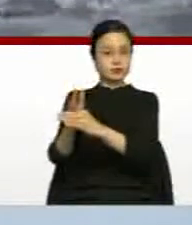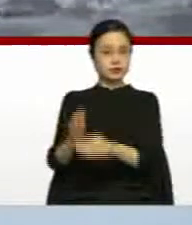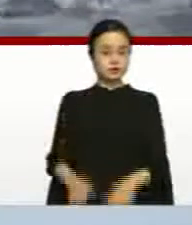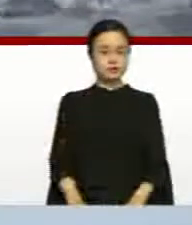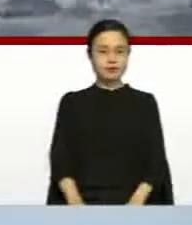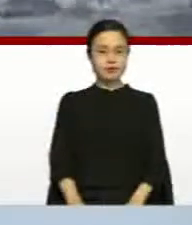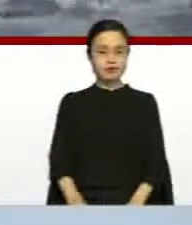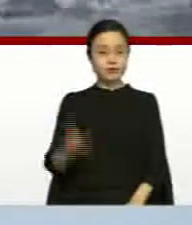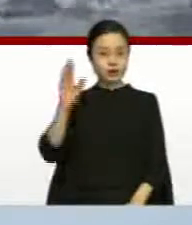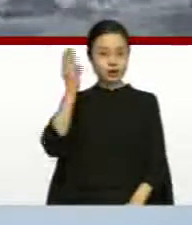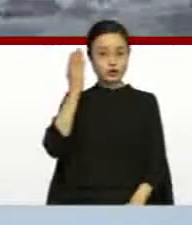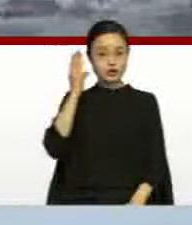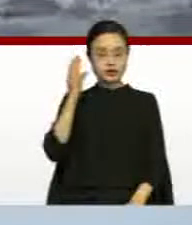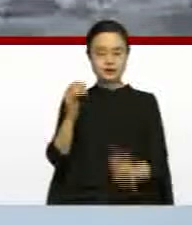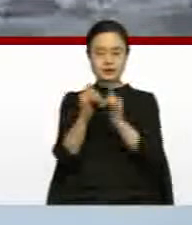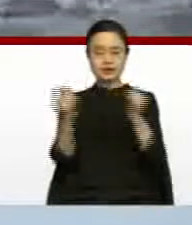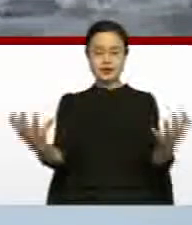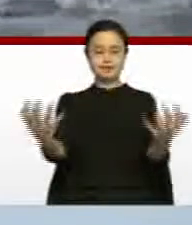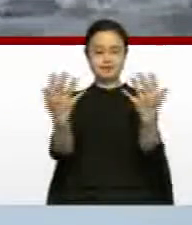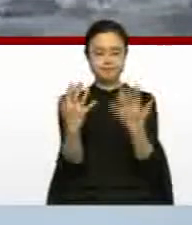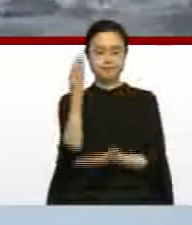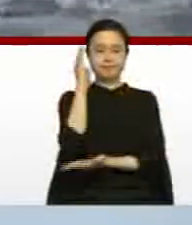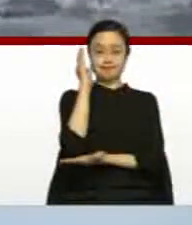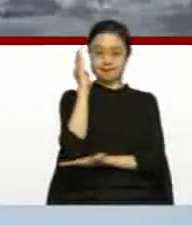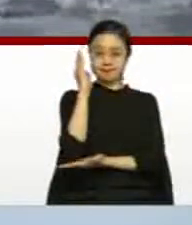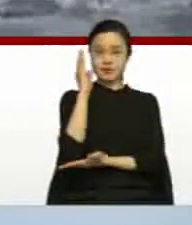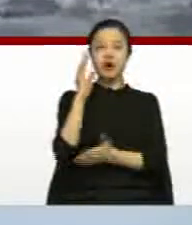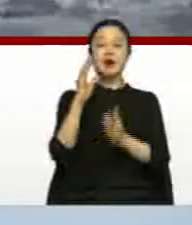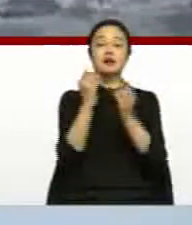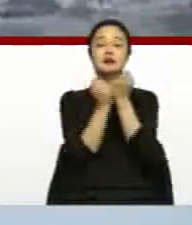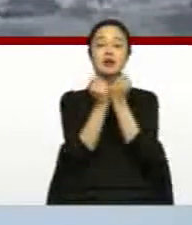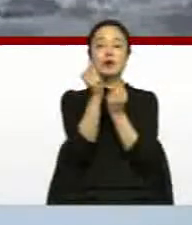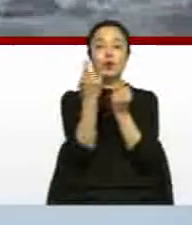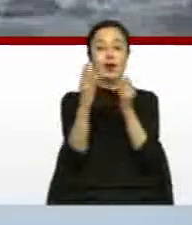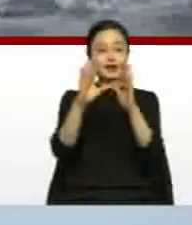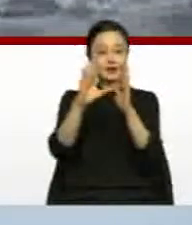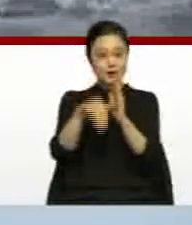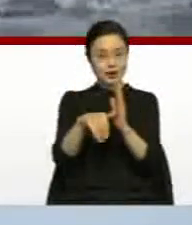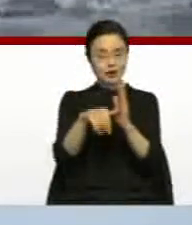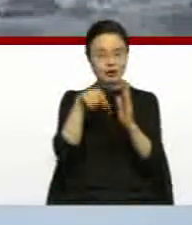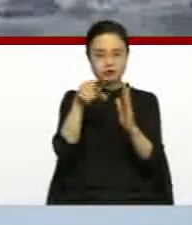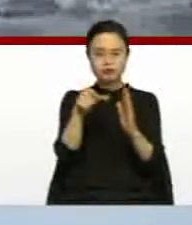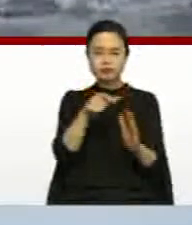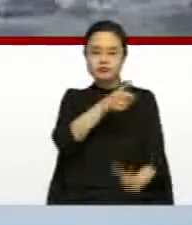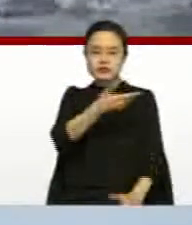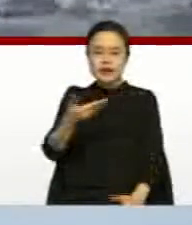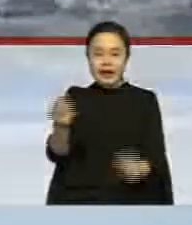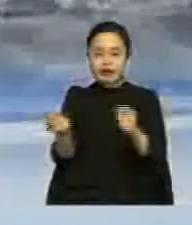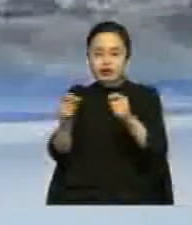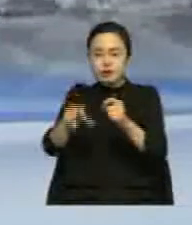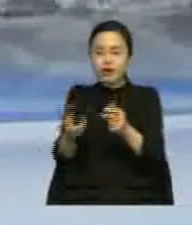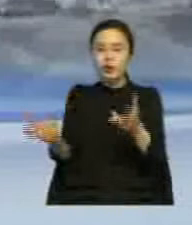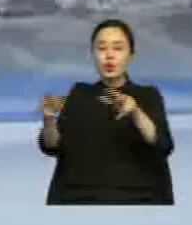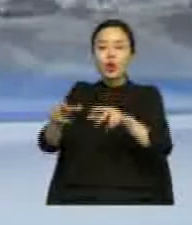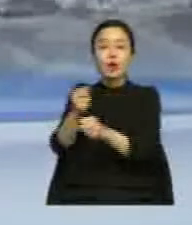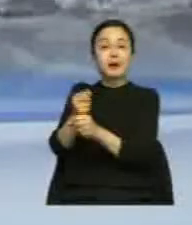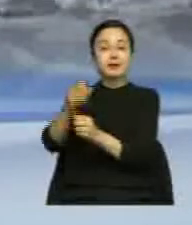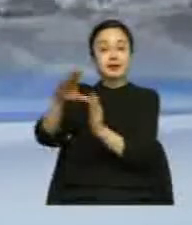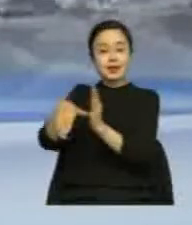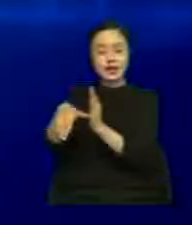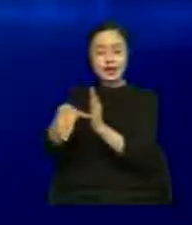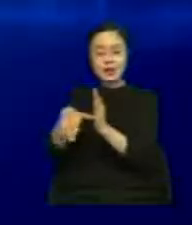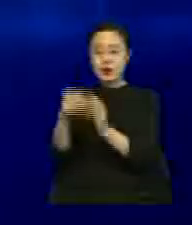최근 열린 주민설명회에서 수변공원 원수를 두고 주민 반발이 이어졌습니다. 어떤 내용인지 태윤영 기자가